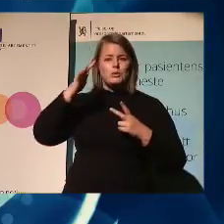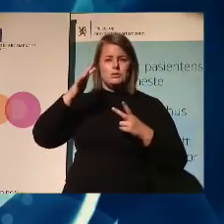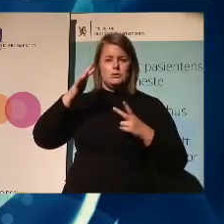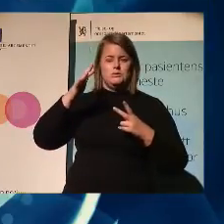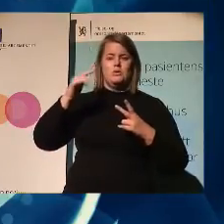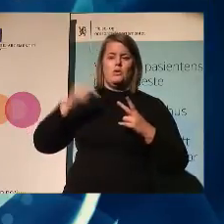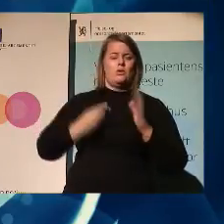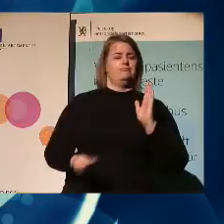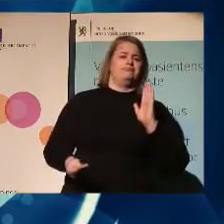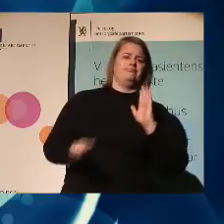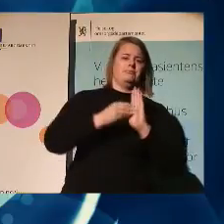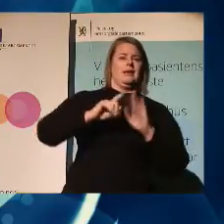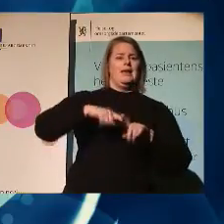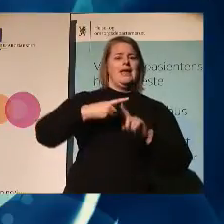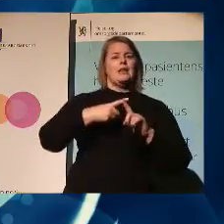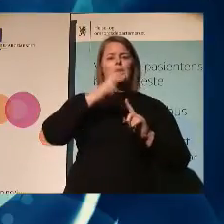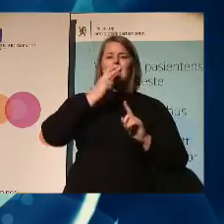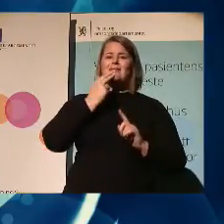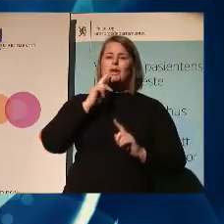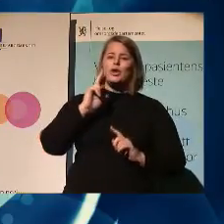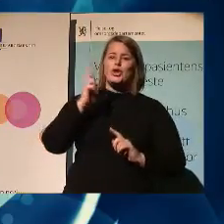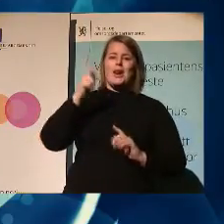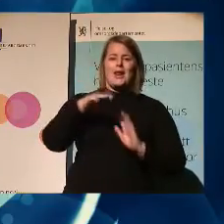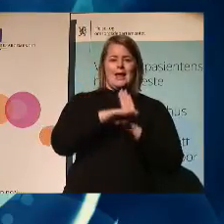regel. Og jeg gjentar det igjen.